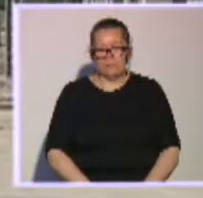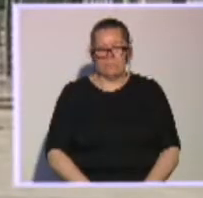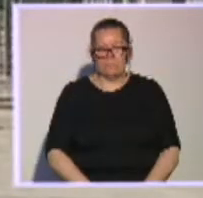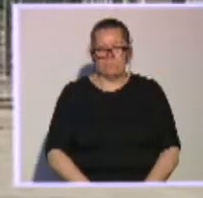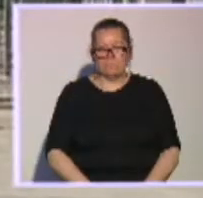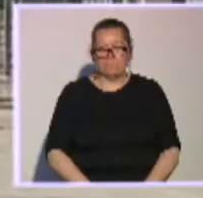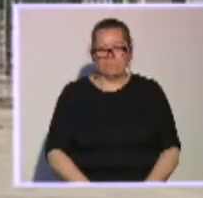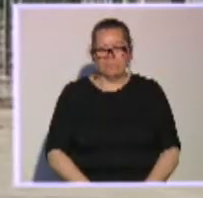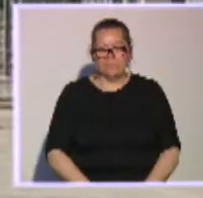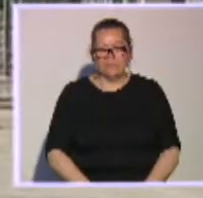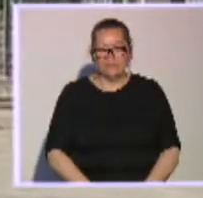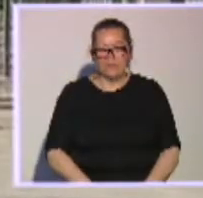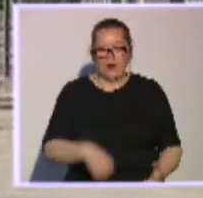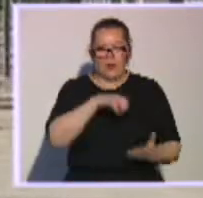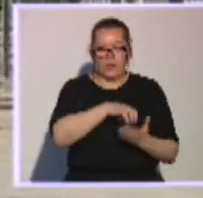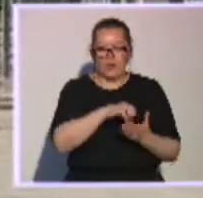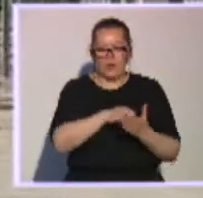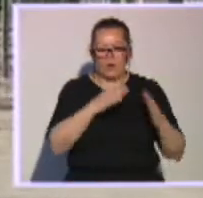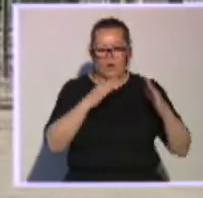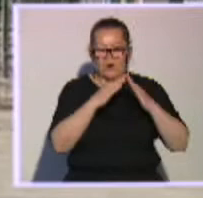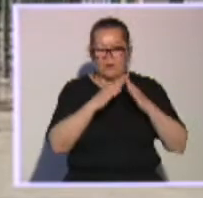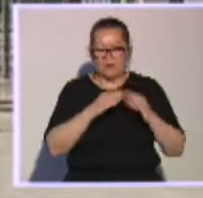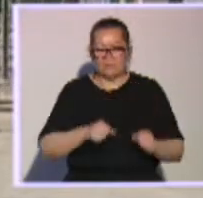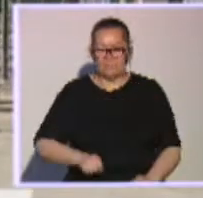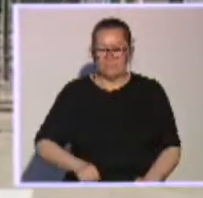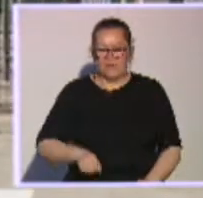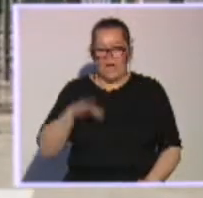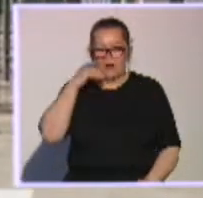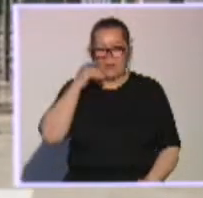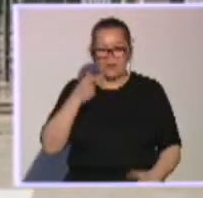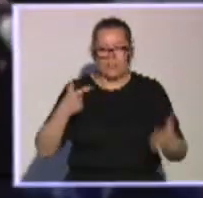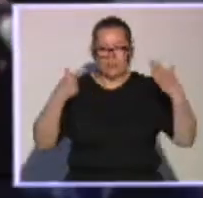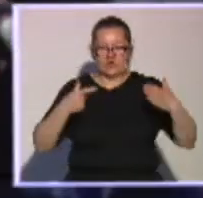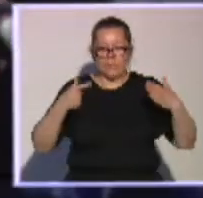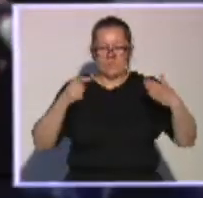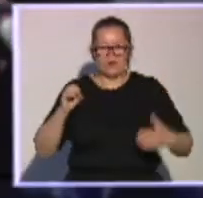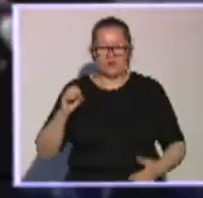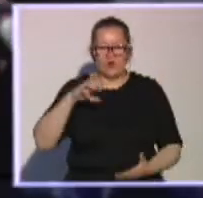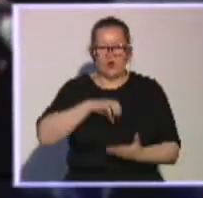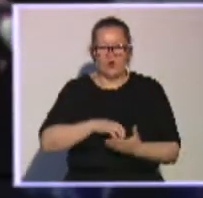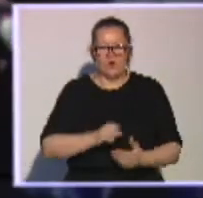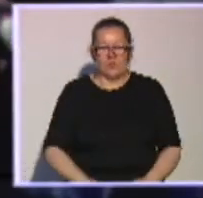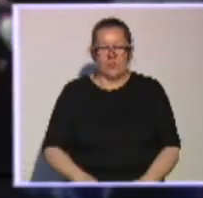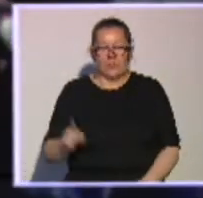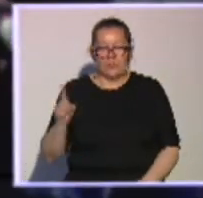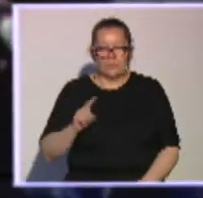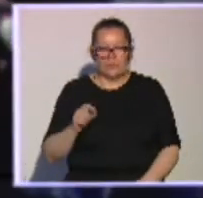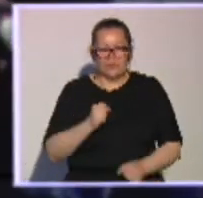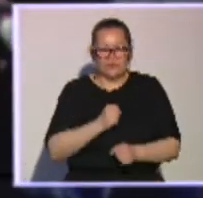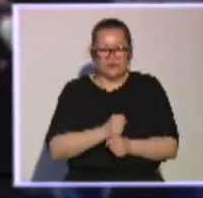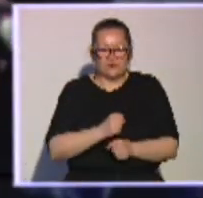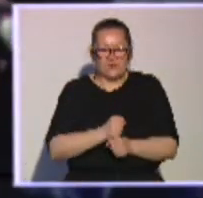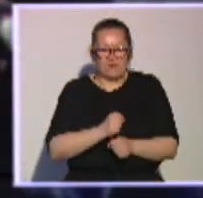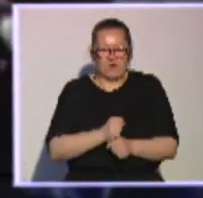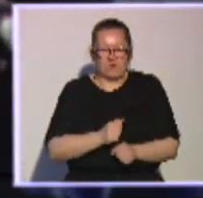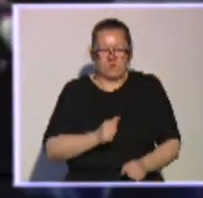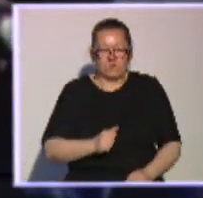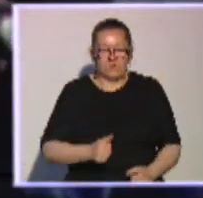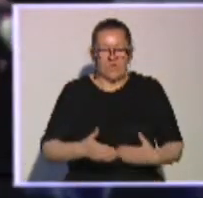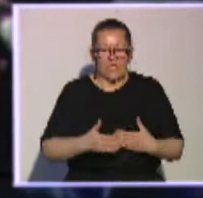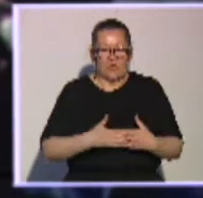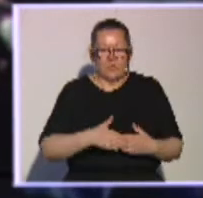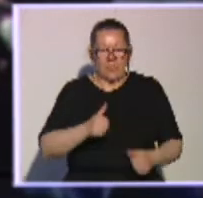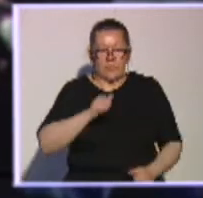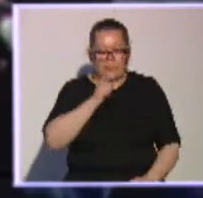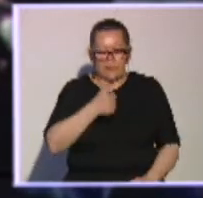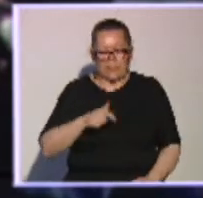2001. Padocul din Motru are 70 de locuri. Nu s-au făcut deloc progres în cazul tinerilor